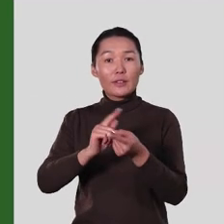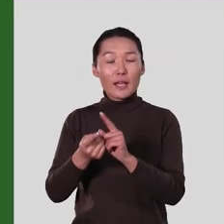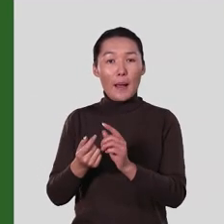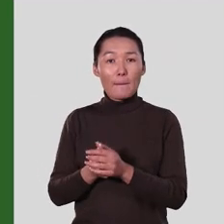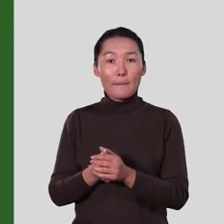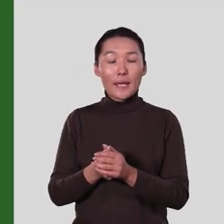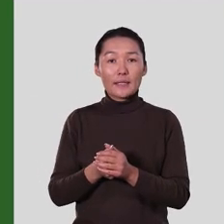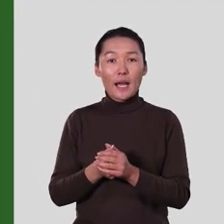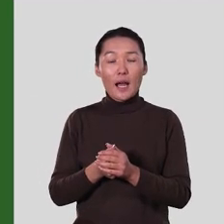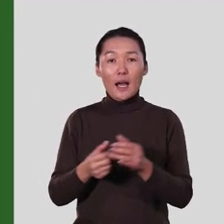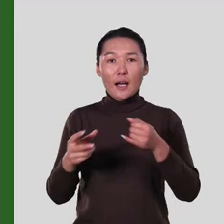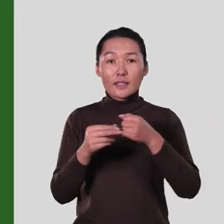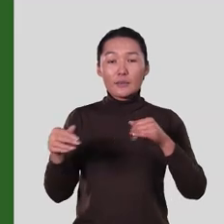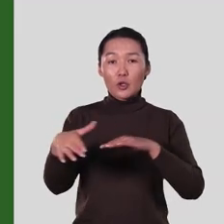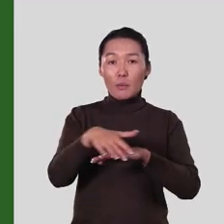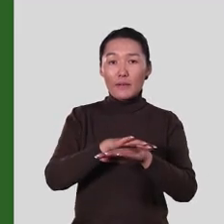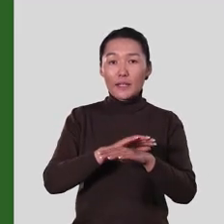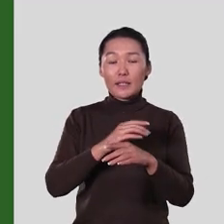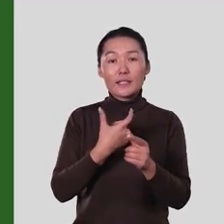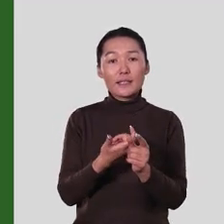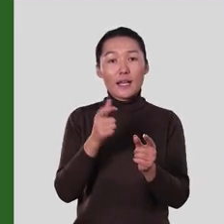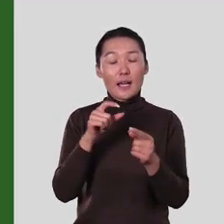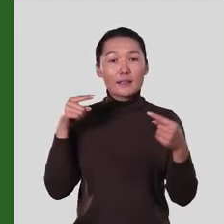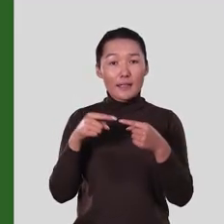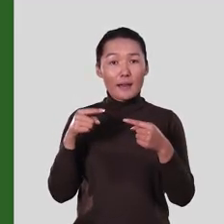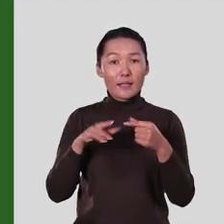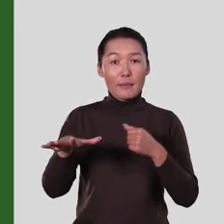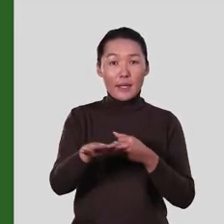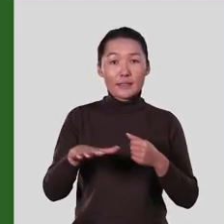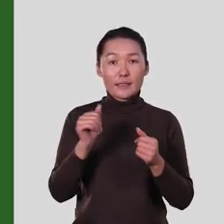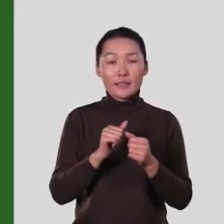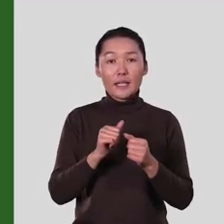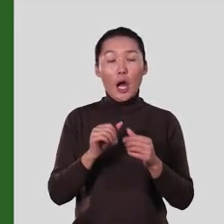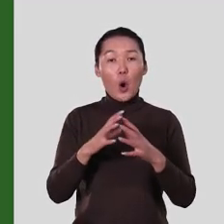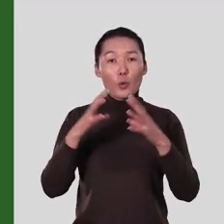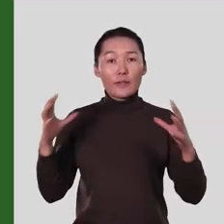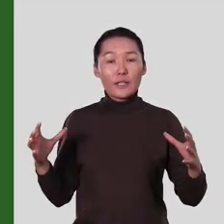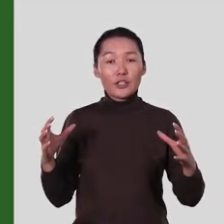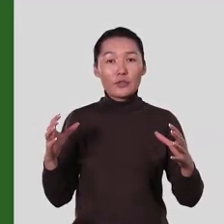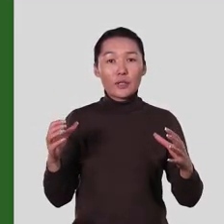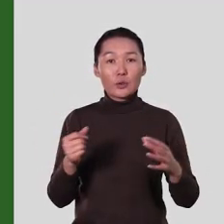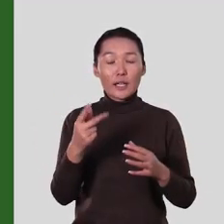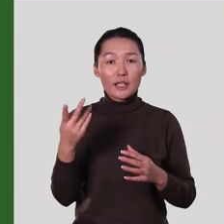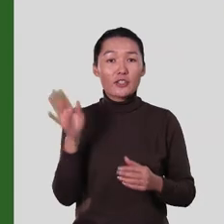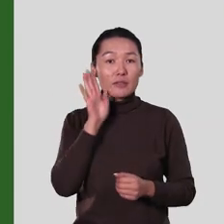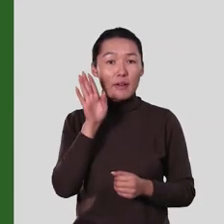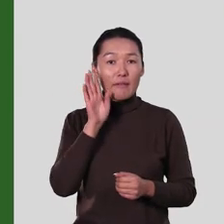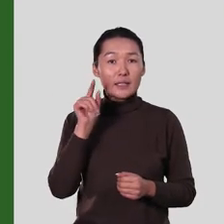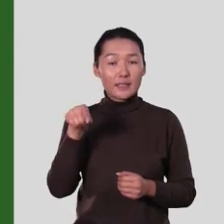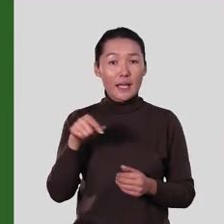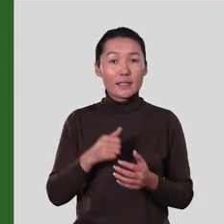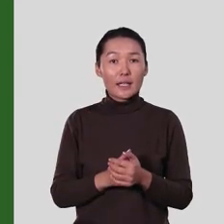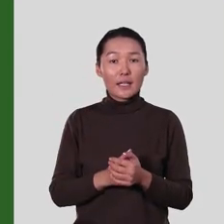водообмен земной поверхности на данной местности и увеличивает количество воды на ней.